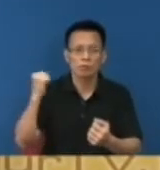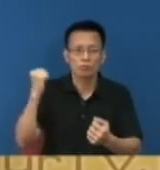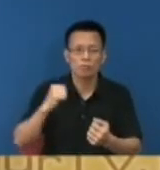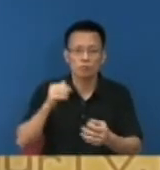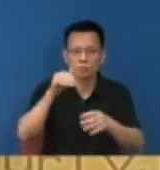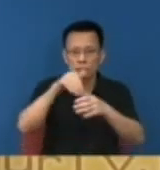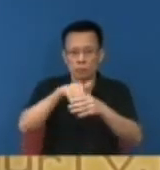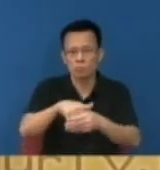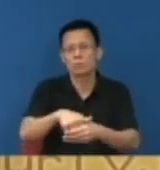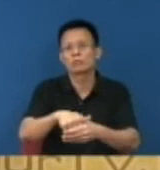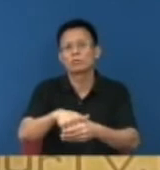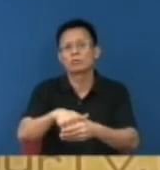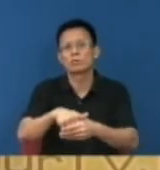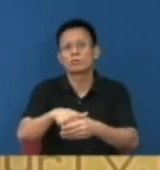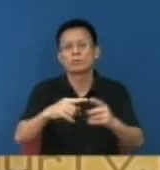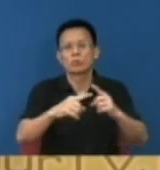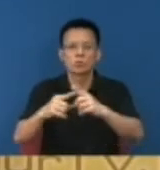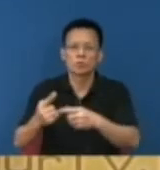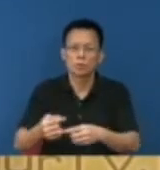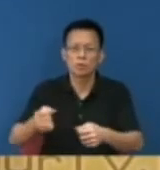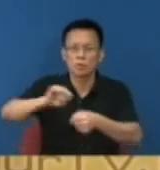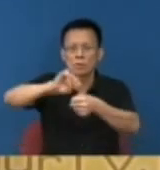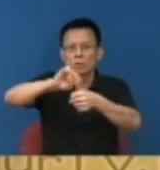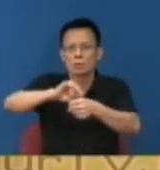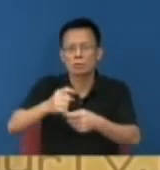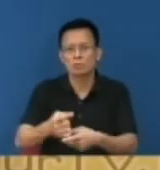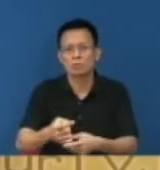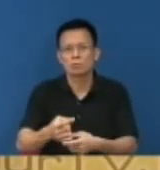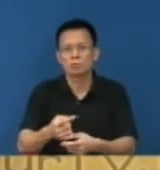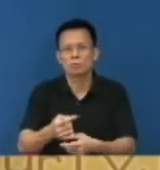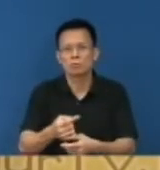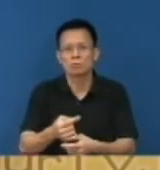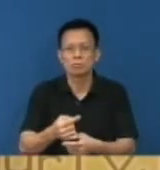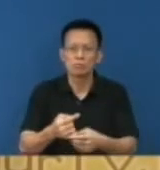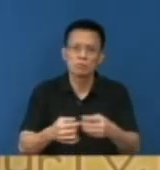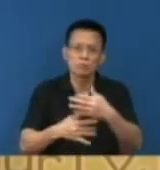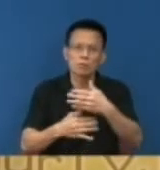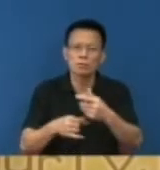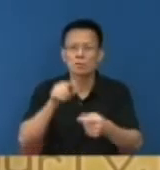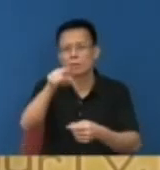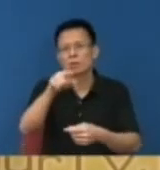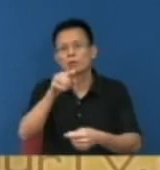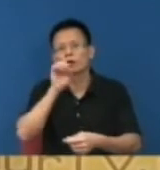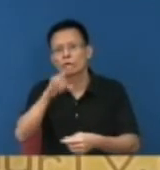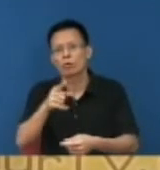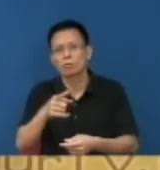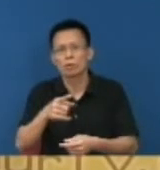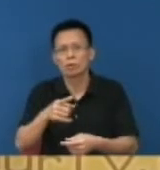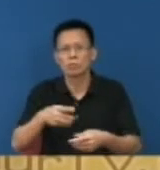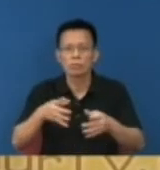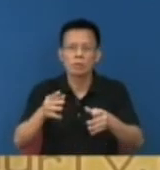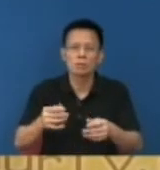其實呢個民主成分是增加了的，我想請教你到幾時才到你所講的所謂路徑依賴，